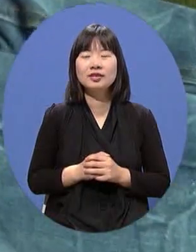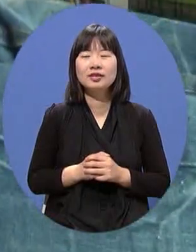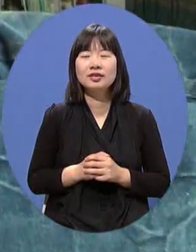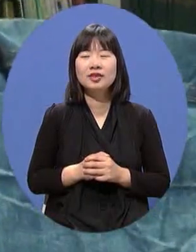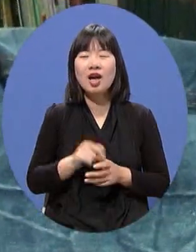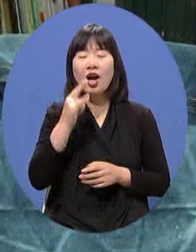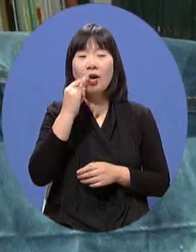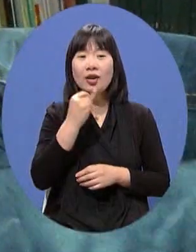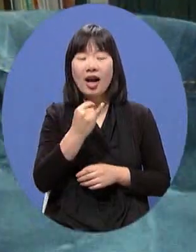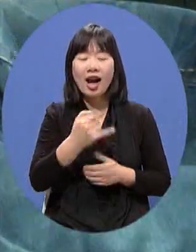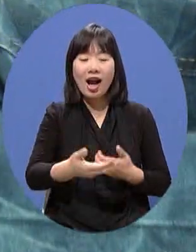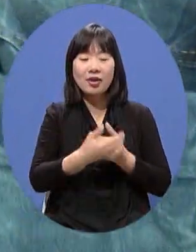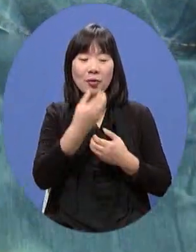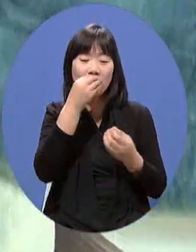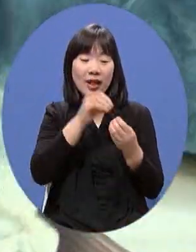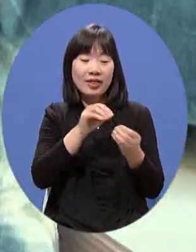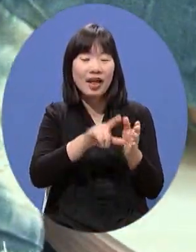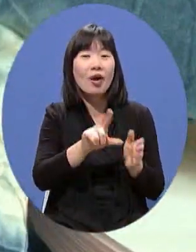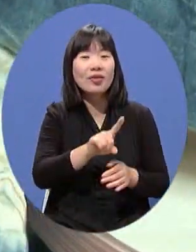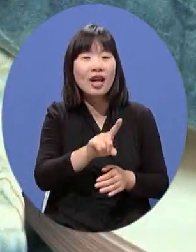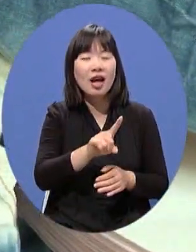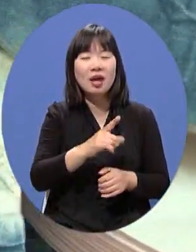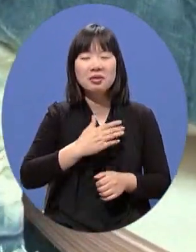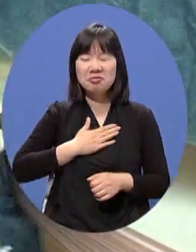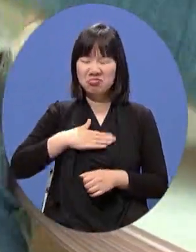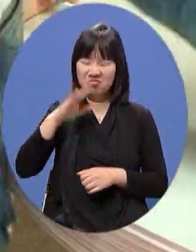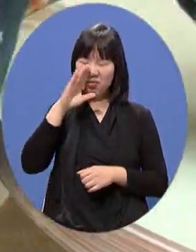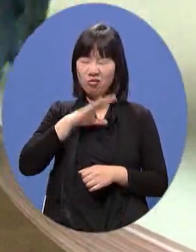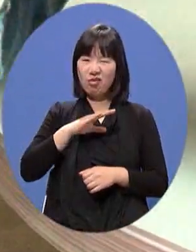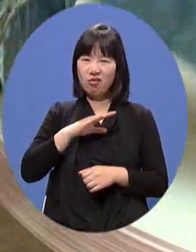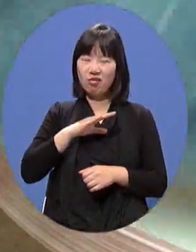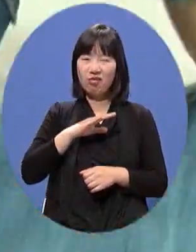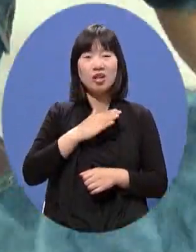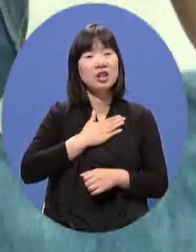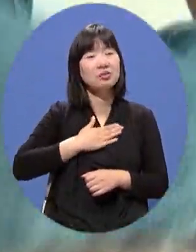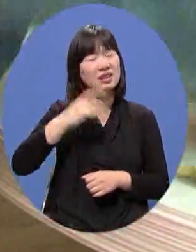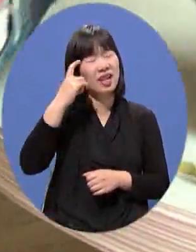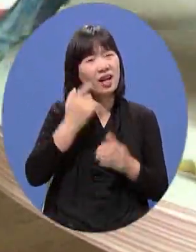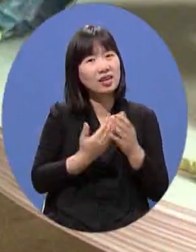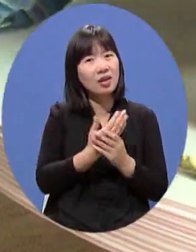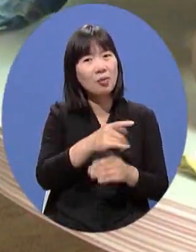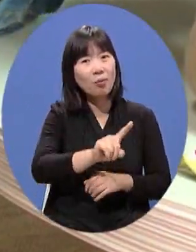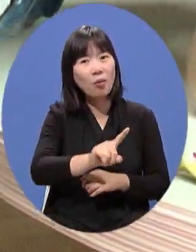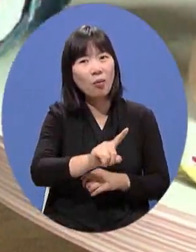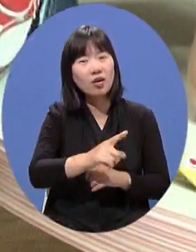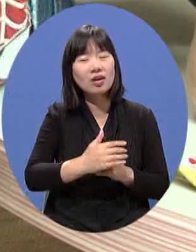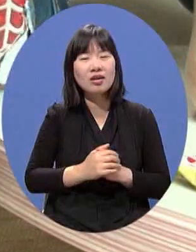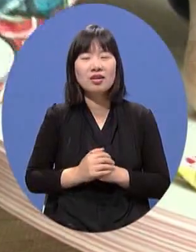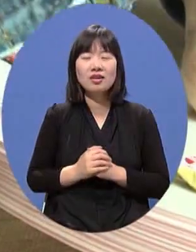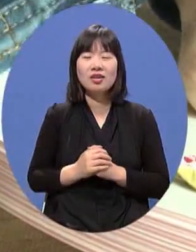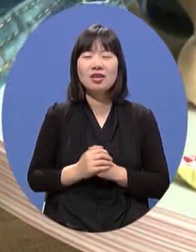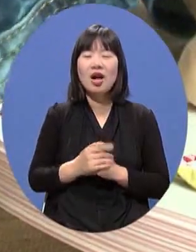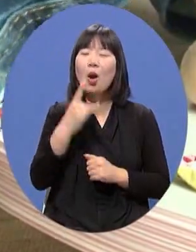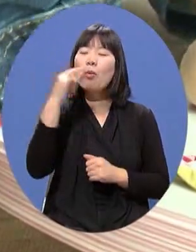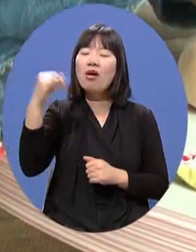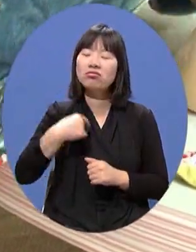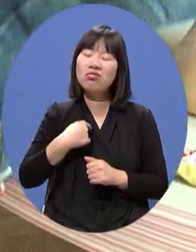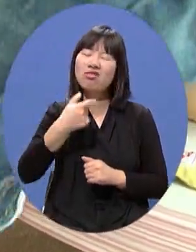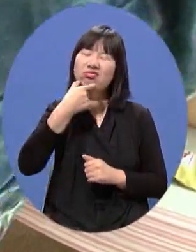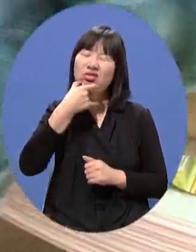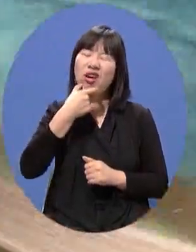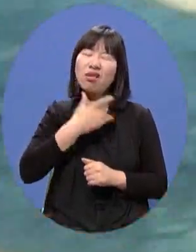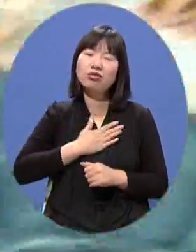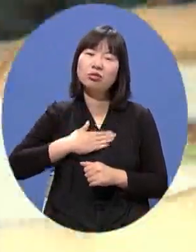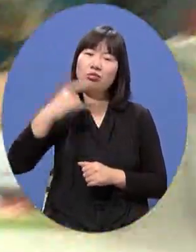뽀뽀할 때는 어때? 기분이 안 좋아. 그때 기분 안 좋아? 어떤 기분 들어? 그때는? 엄마가 나 싫어한다는